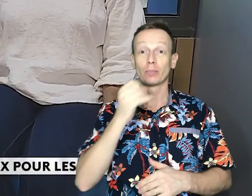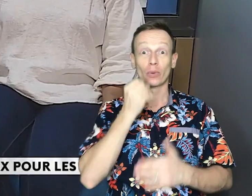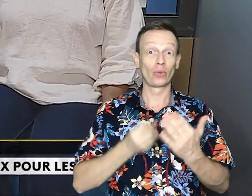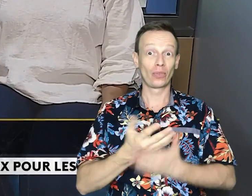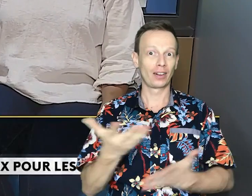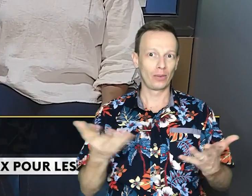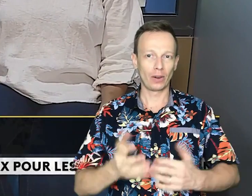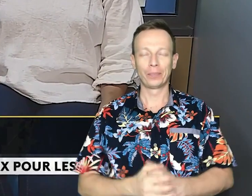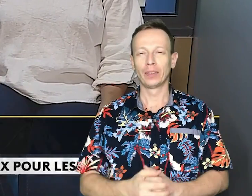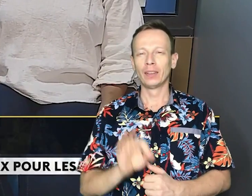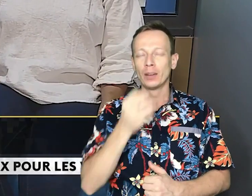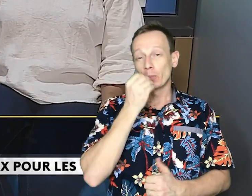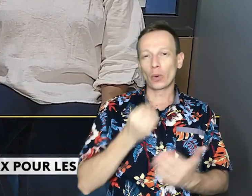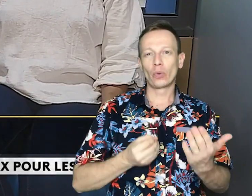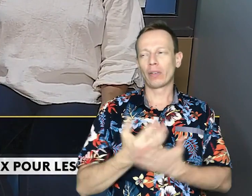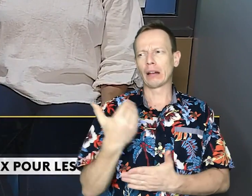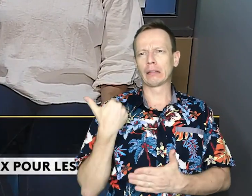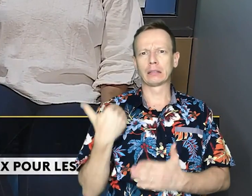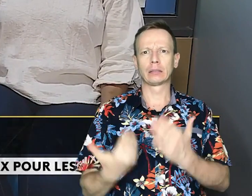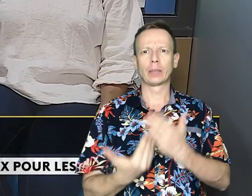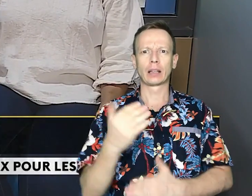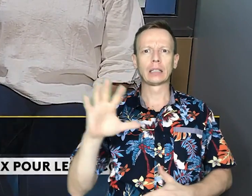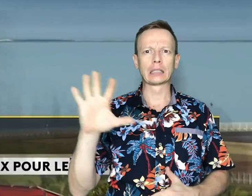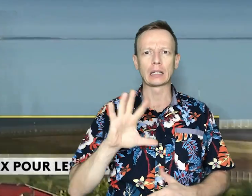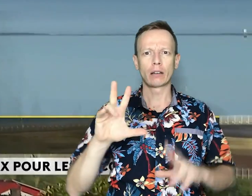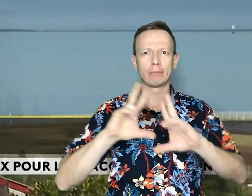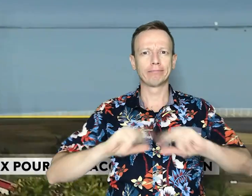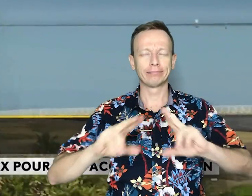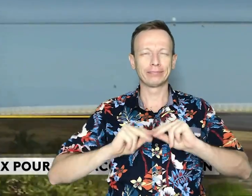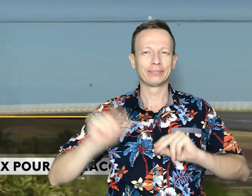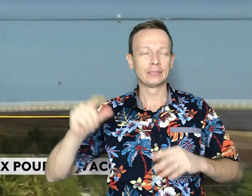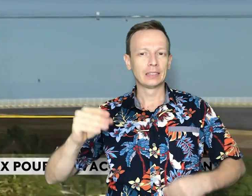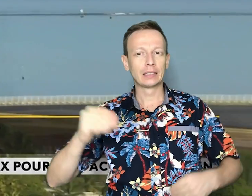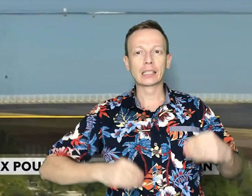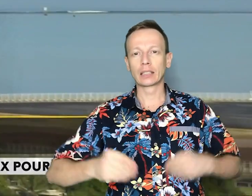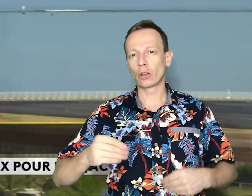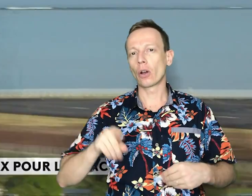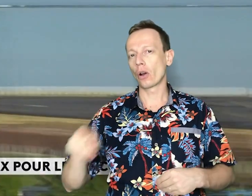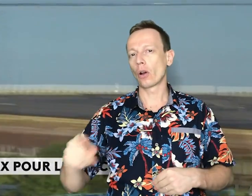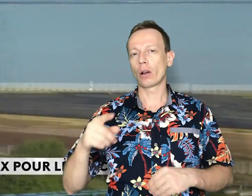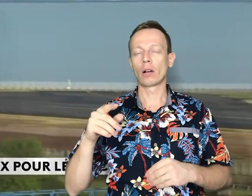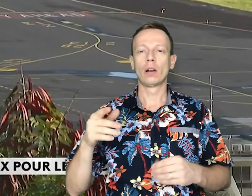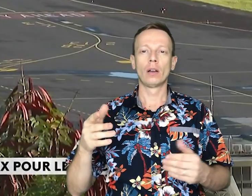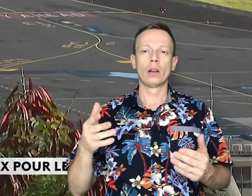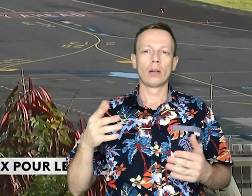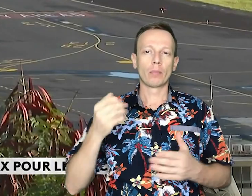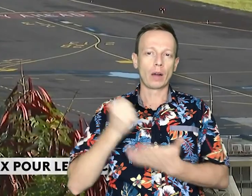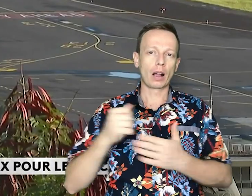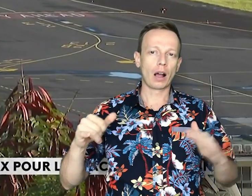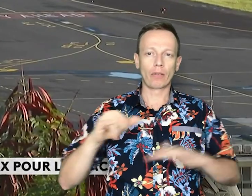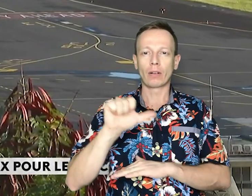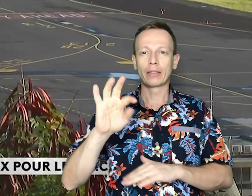5 h du matin pour Michel Monvoisin, le PDG de la compagnie ATN. Vous vous en doutez, il est ravi et vous verrez cela ce soir dans